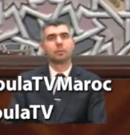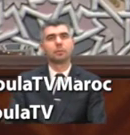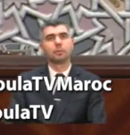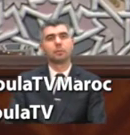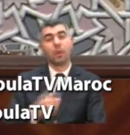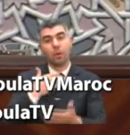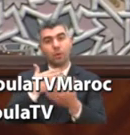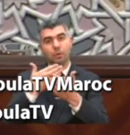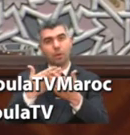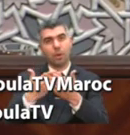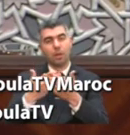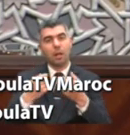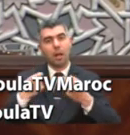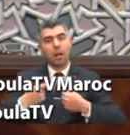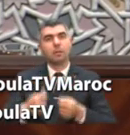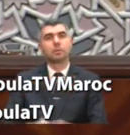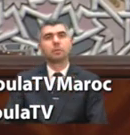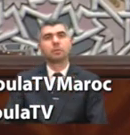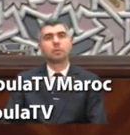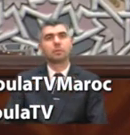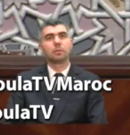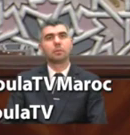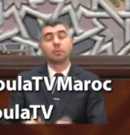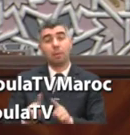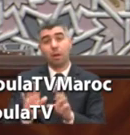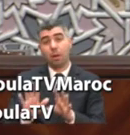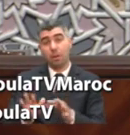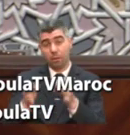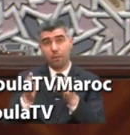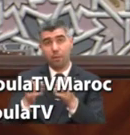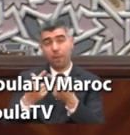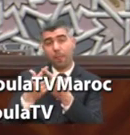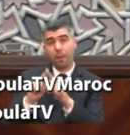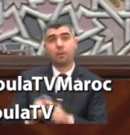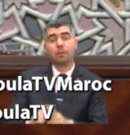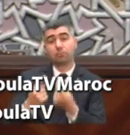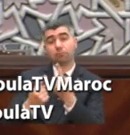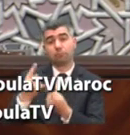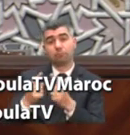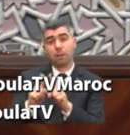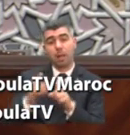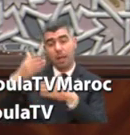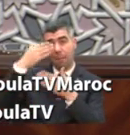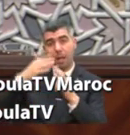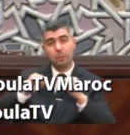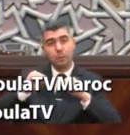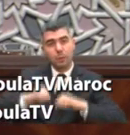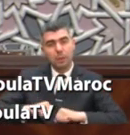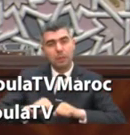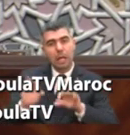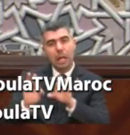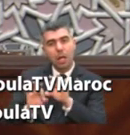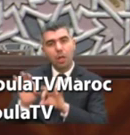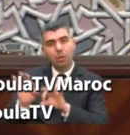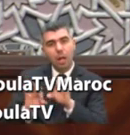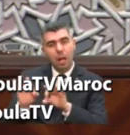شكرا سيادة الرئيس. أشير إلى أنه وبالنسبة لتفاعل بلادنا مع الإجراءات الخاصة